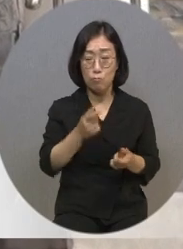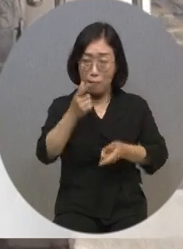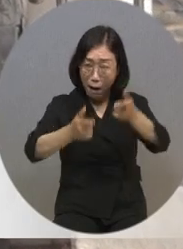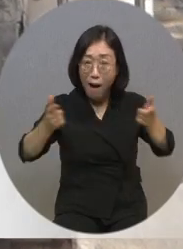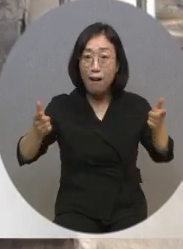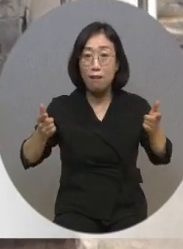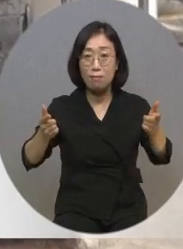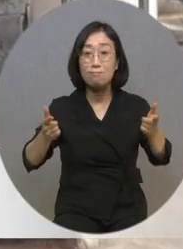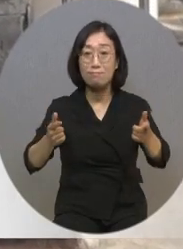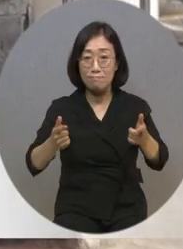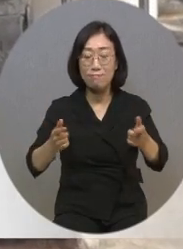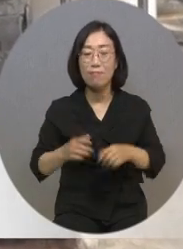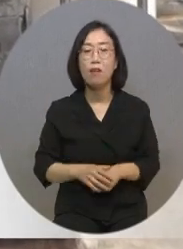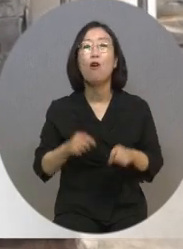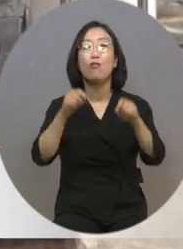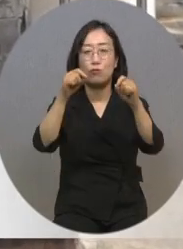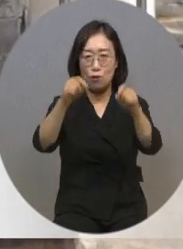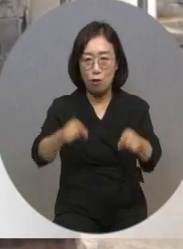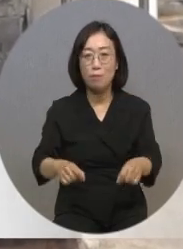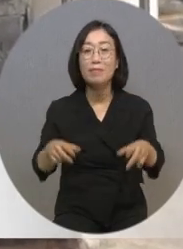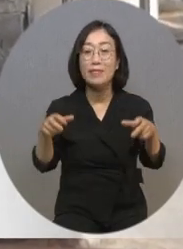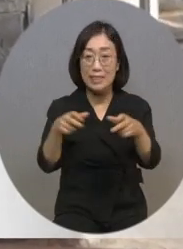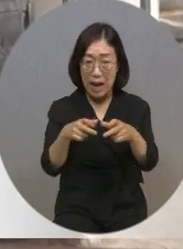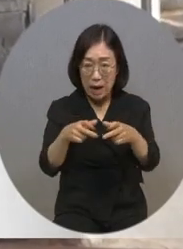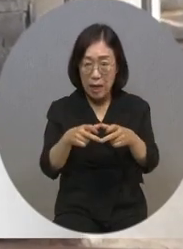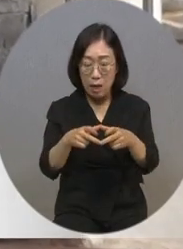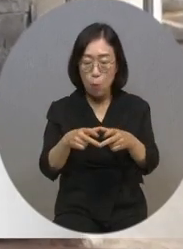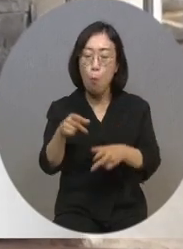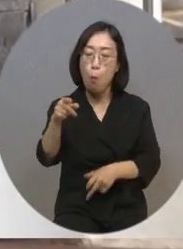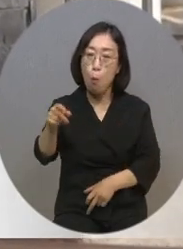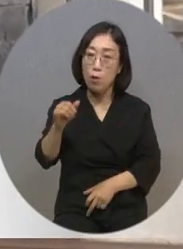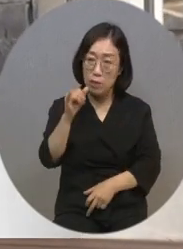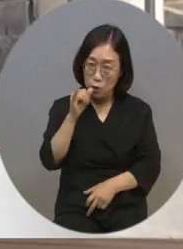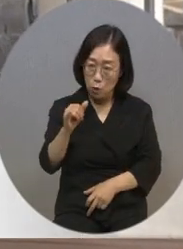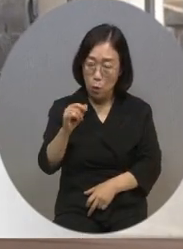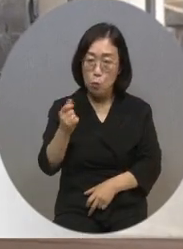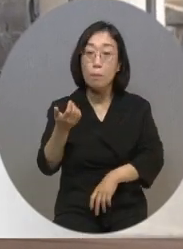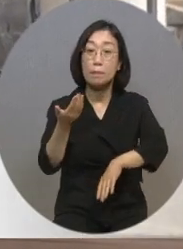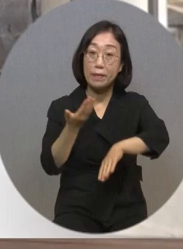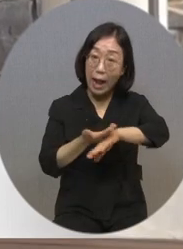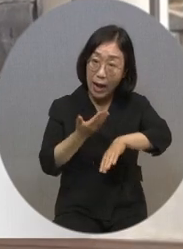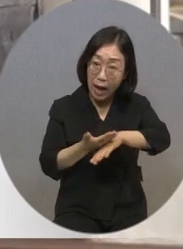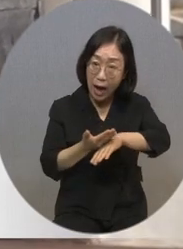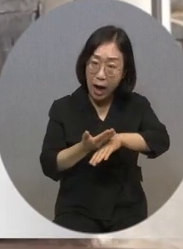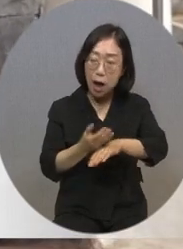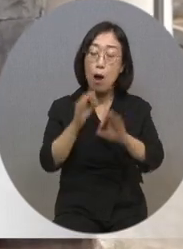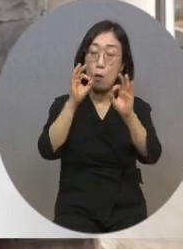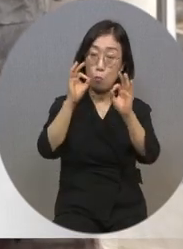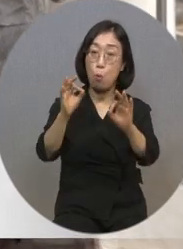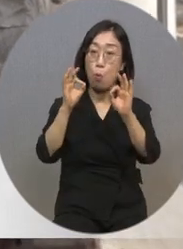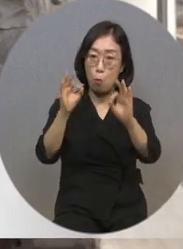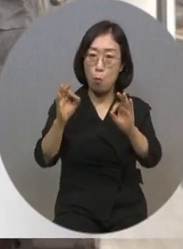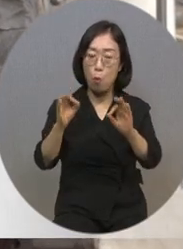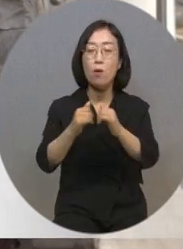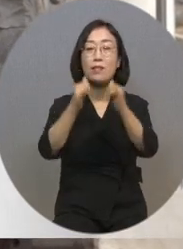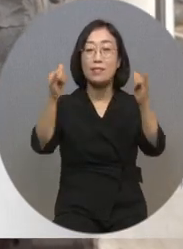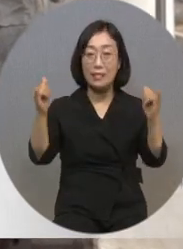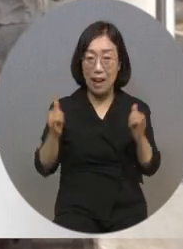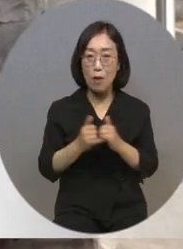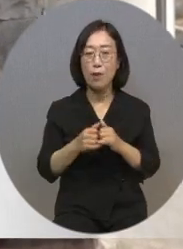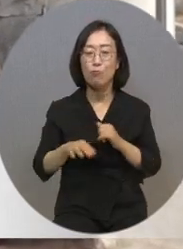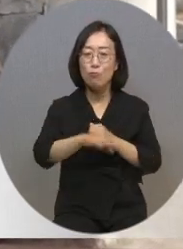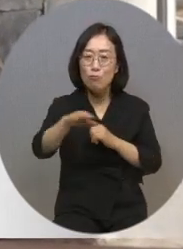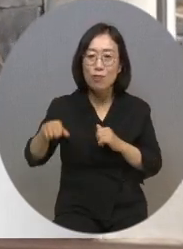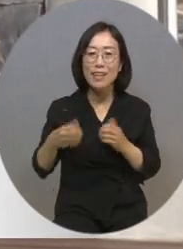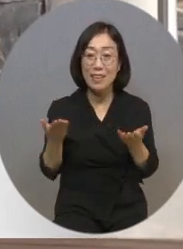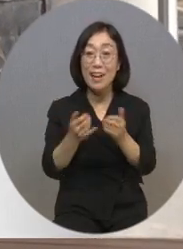개성입니다. 장애라는 것도 하나의 개성으로 바라봐주는 사회가 되도록 앞으로 저와 저희 양주센터